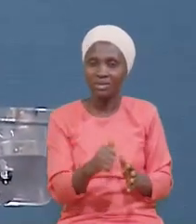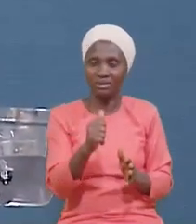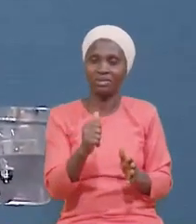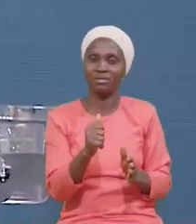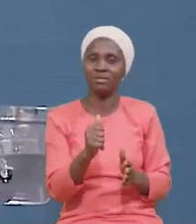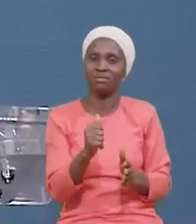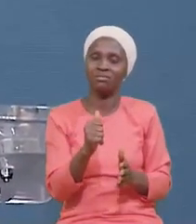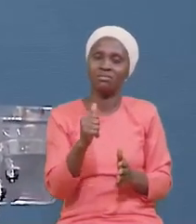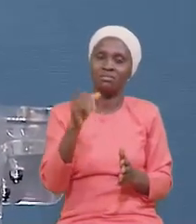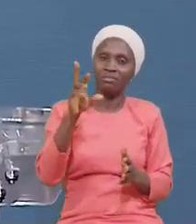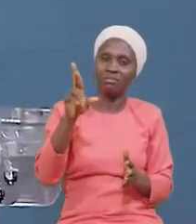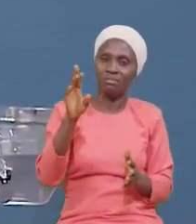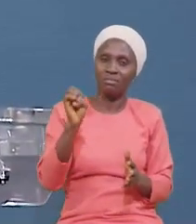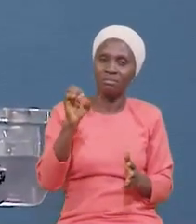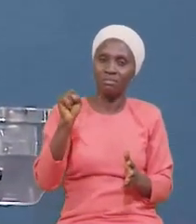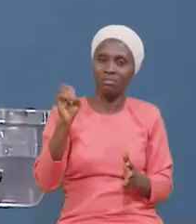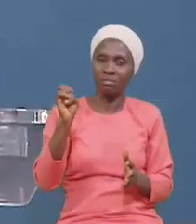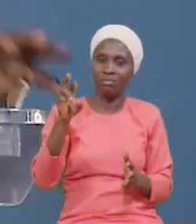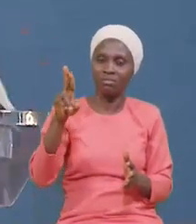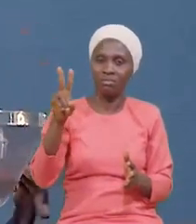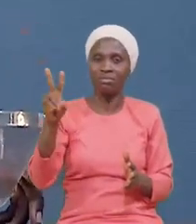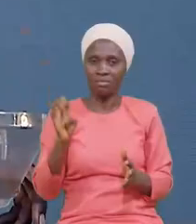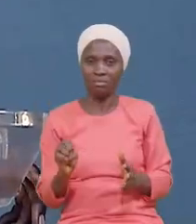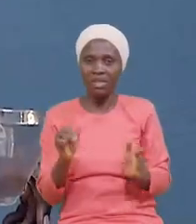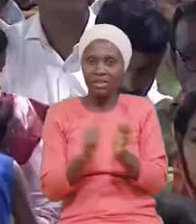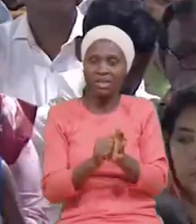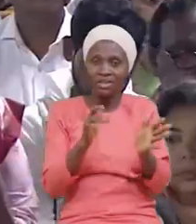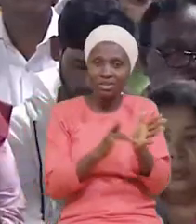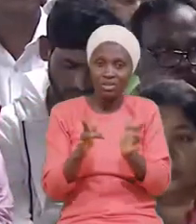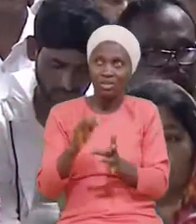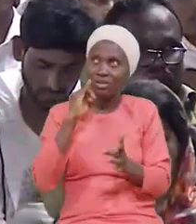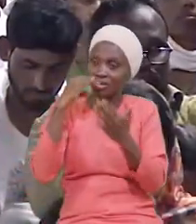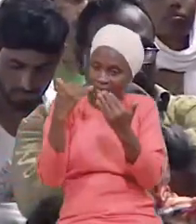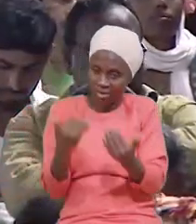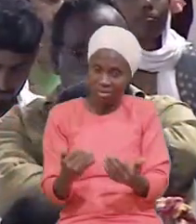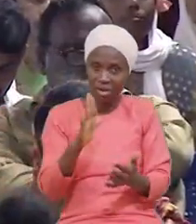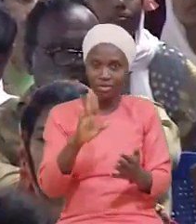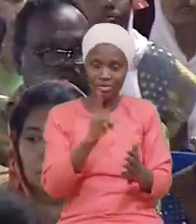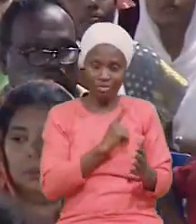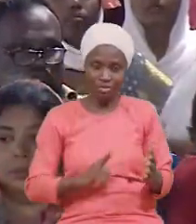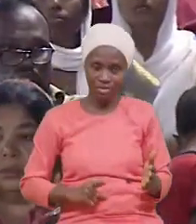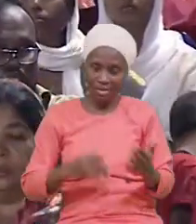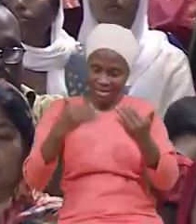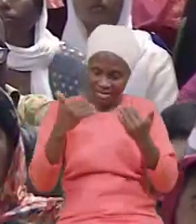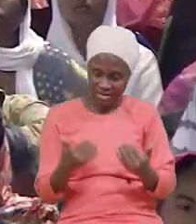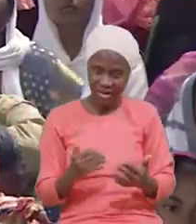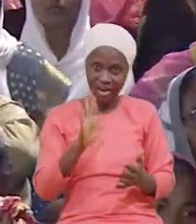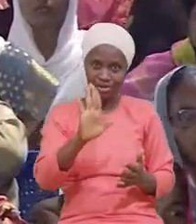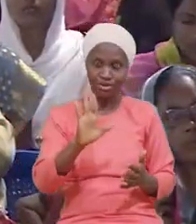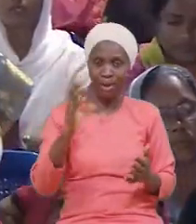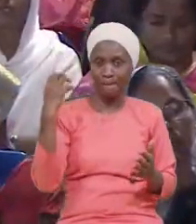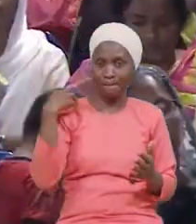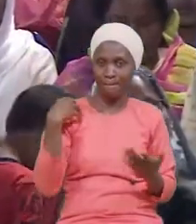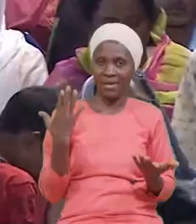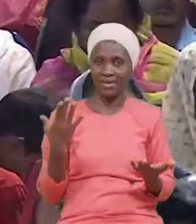unte Jesus is now your lord ippudu yesu meeku prabhu avutaru is now your master ayane meeku yajamaniga